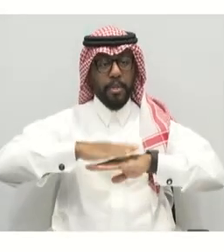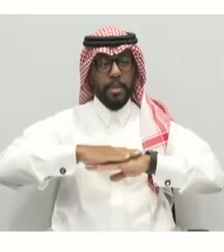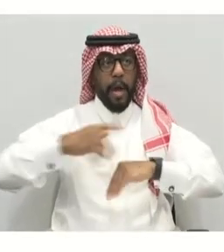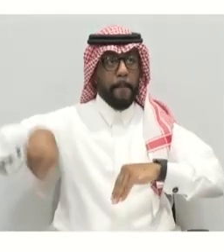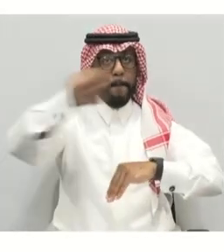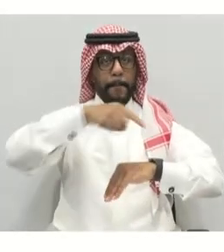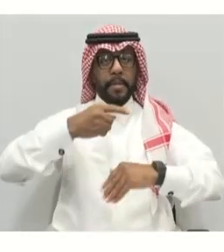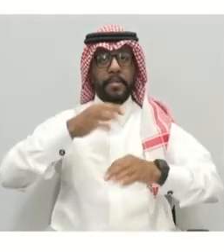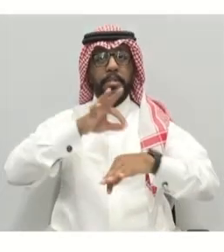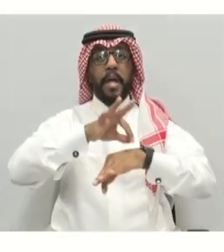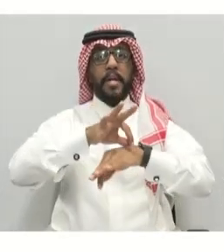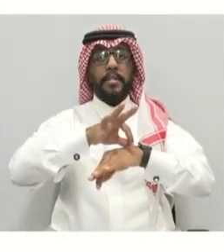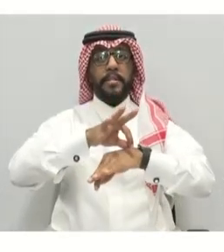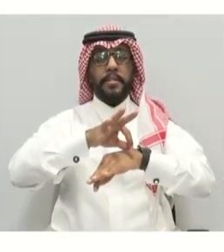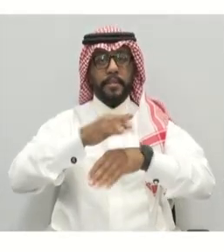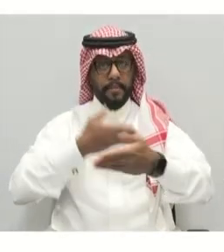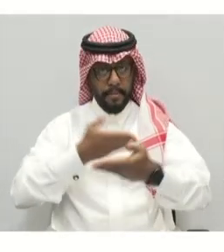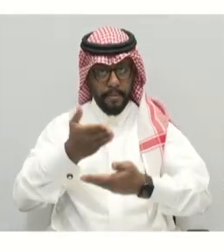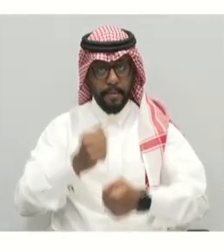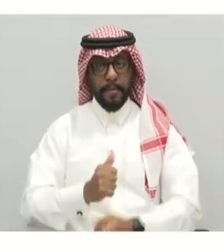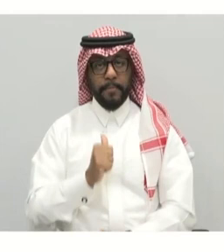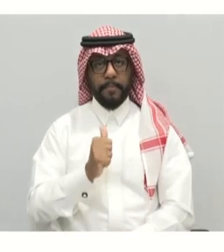الاخرين اجابه صحيحه